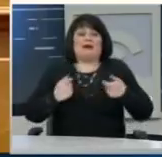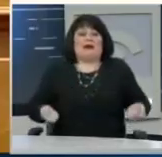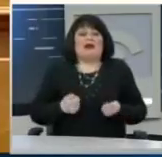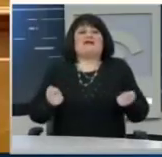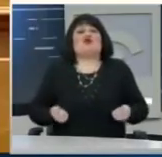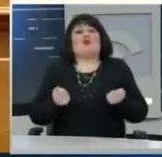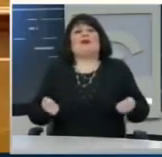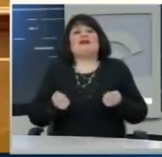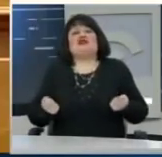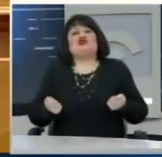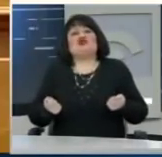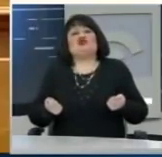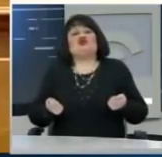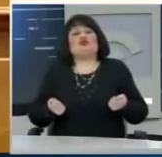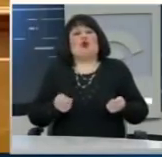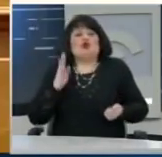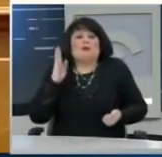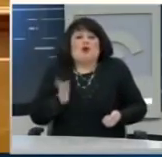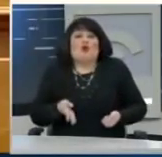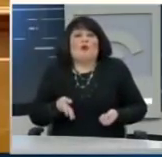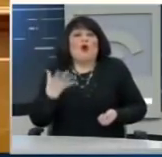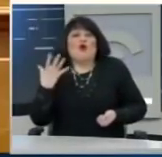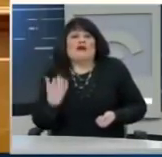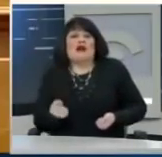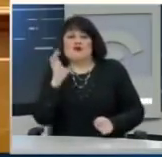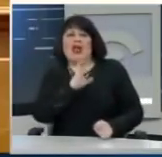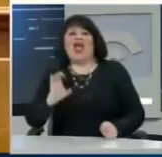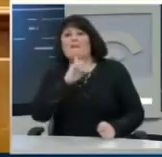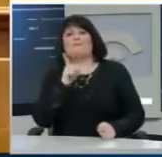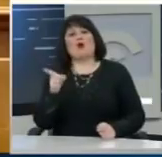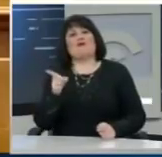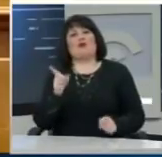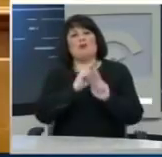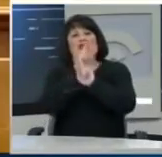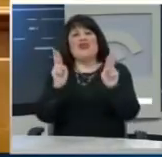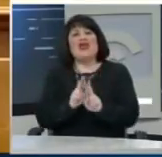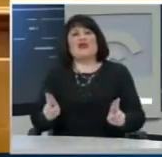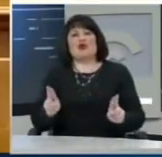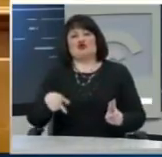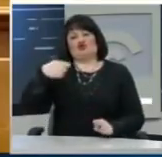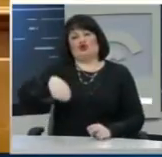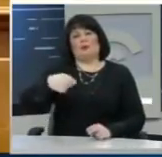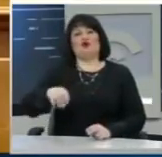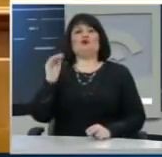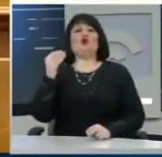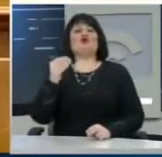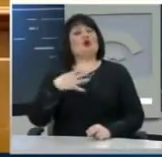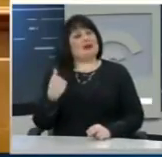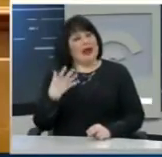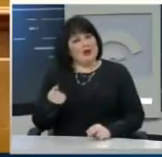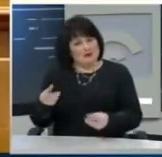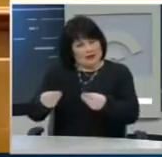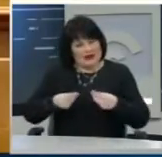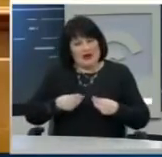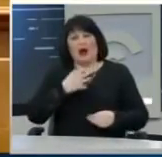αξιοποιώντας όσα μέσα μας δίνει ο ευρωπαϊκός και ο διεθνής νομικός πολιτισμός. Και